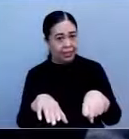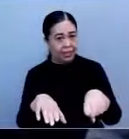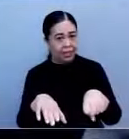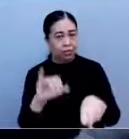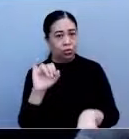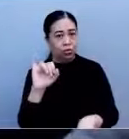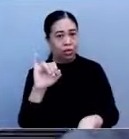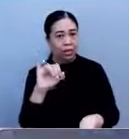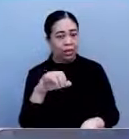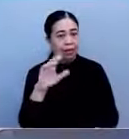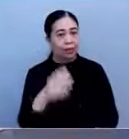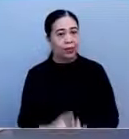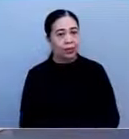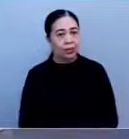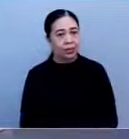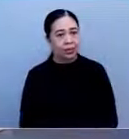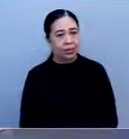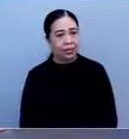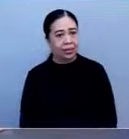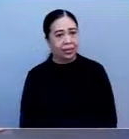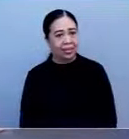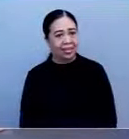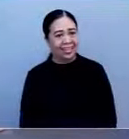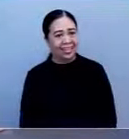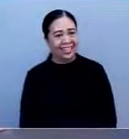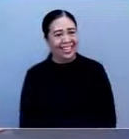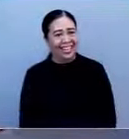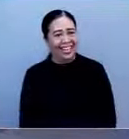makasosyal, pag pumara. Paano?